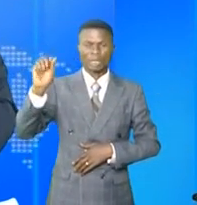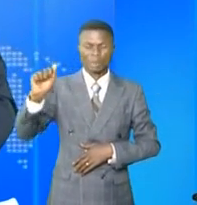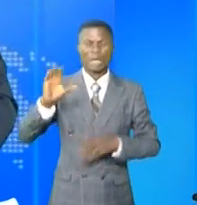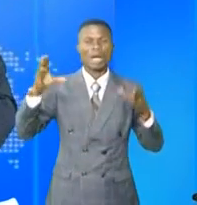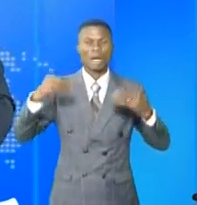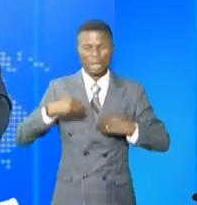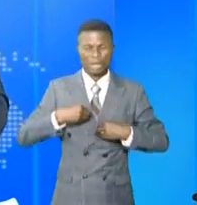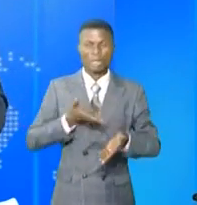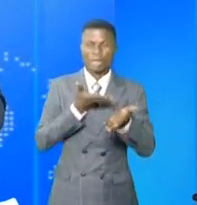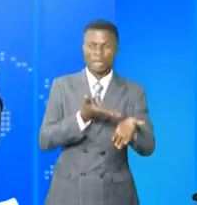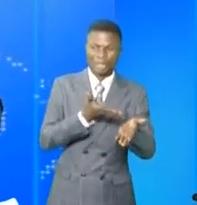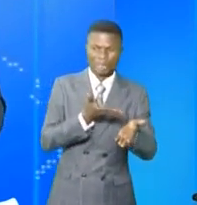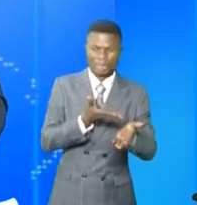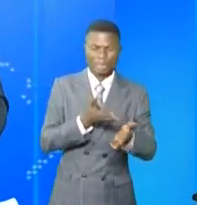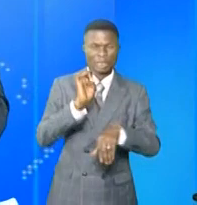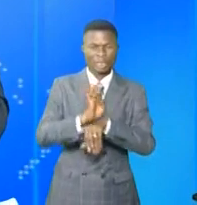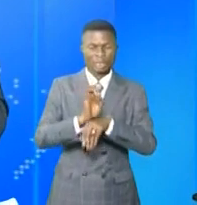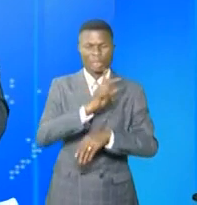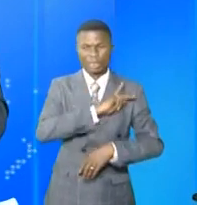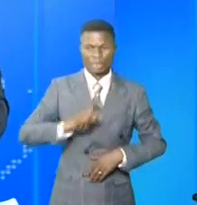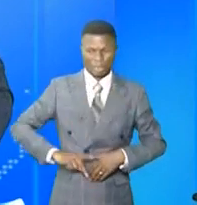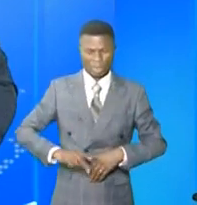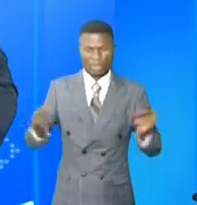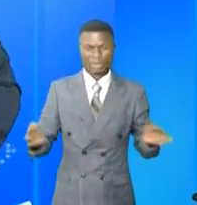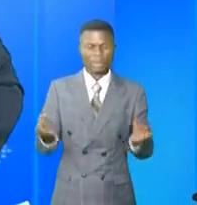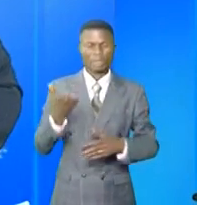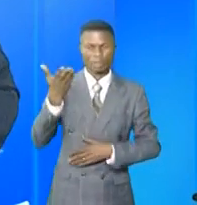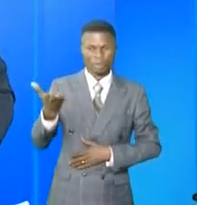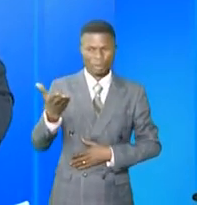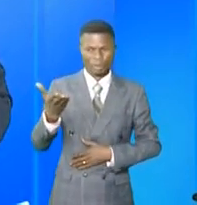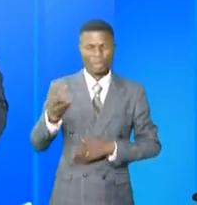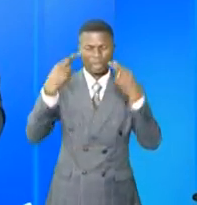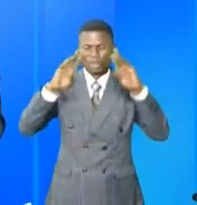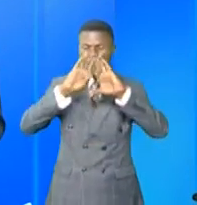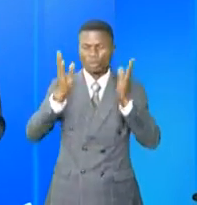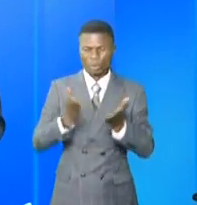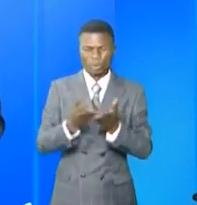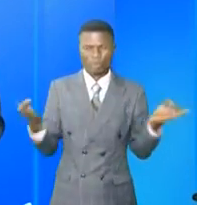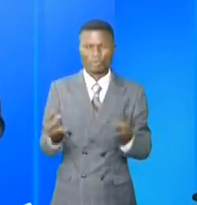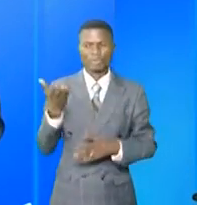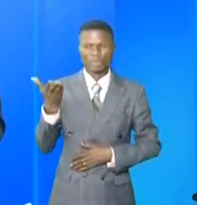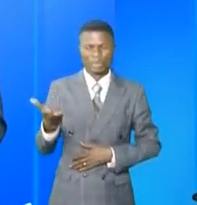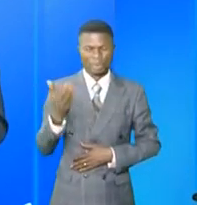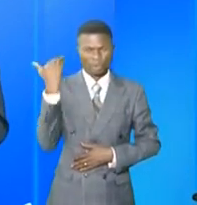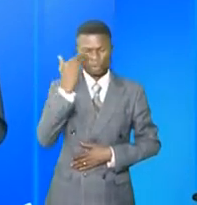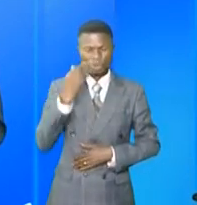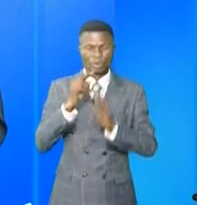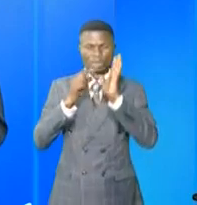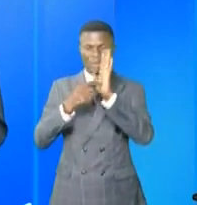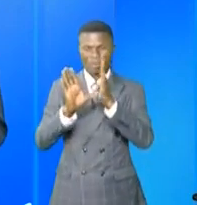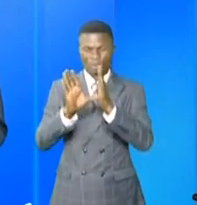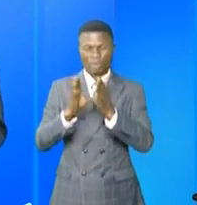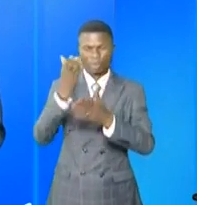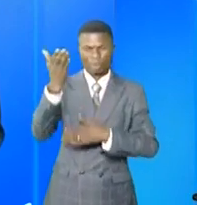affirme apporter son soutien pour le bon déroulement et la réussite totale de ces manifestations. Encore une fois,